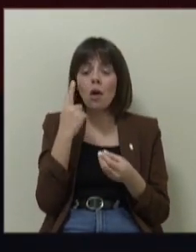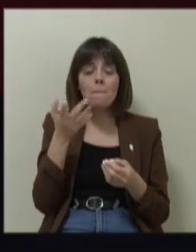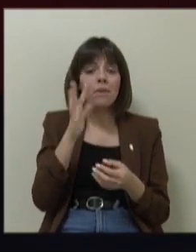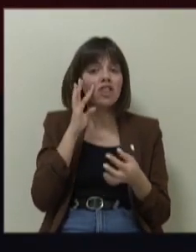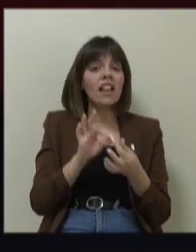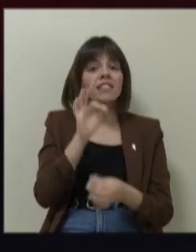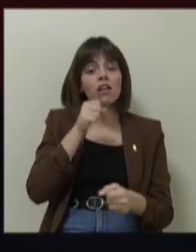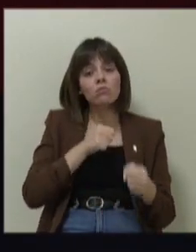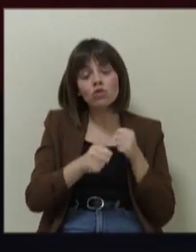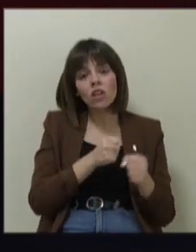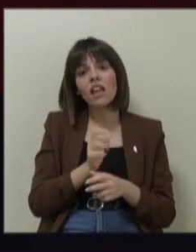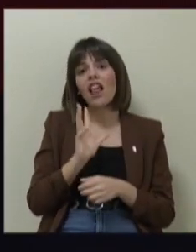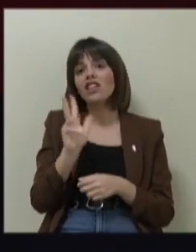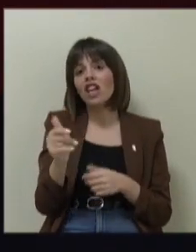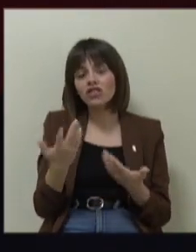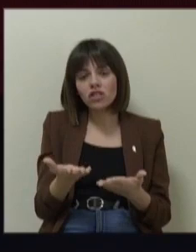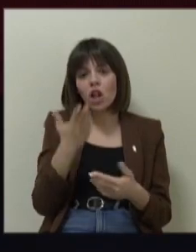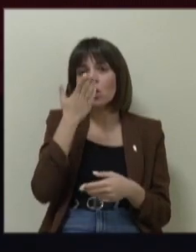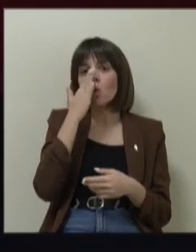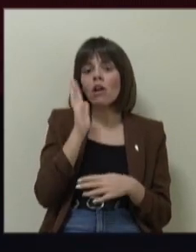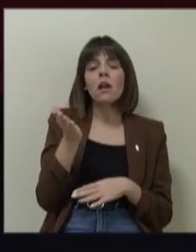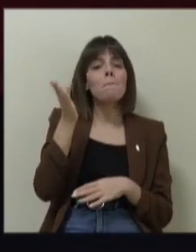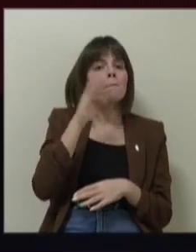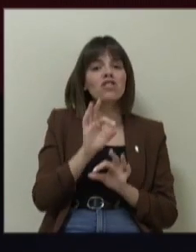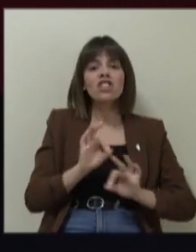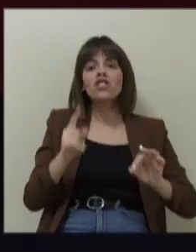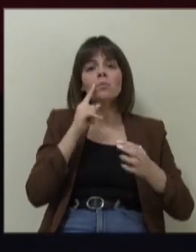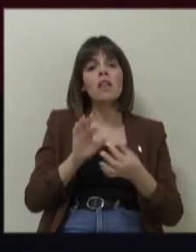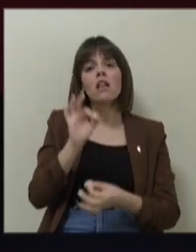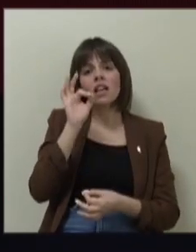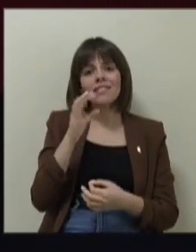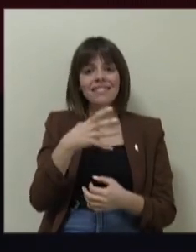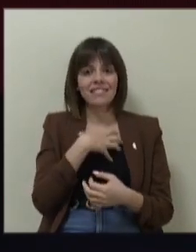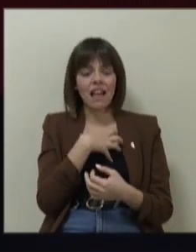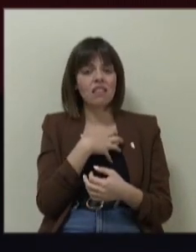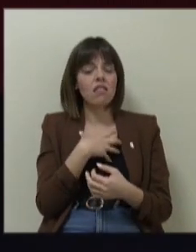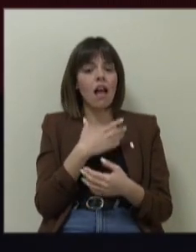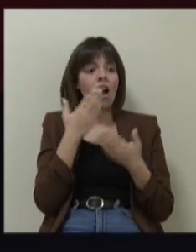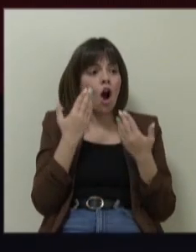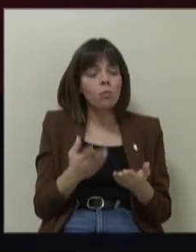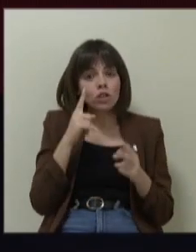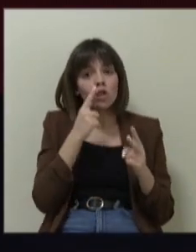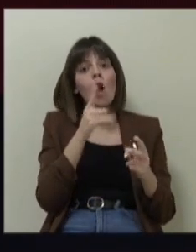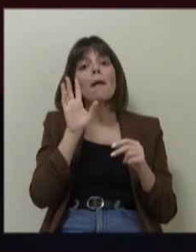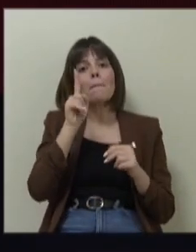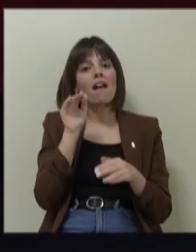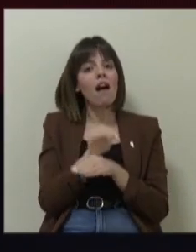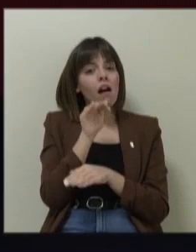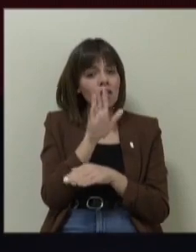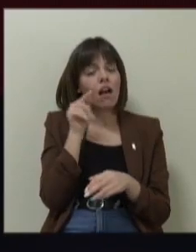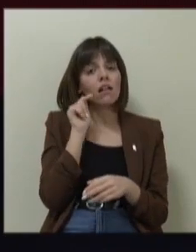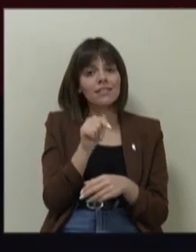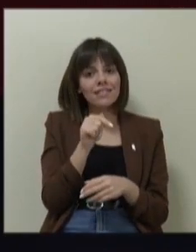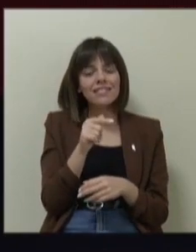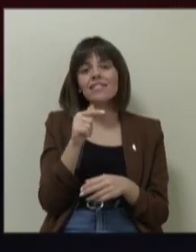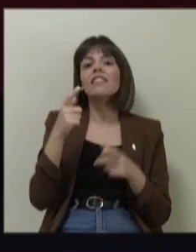insanlarla mücadeleyle geçtiği, doğada başka hiçbir canlının kendine reva görmediği bir hayatı, yeryüzündeki